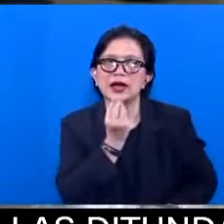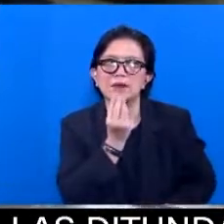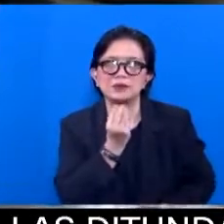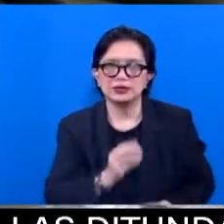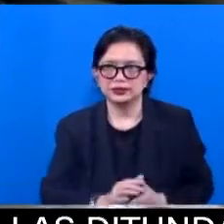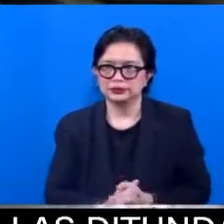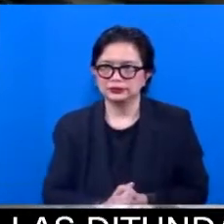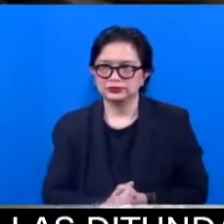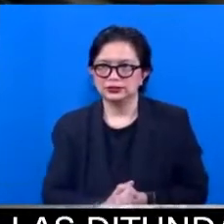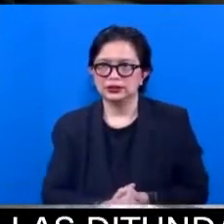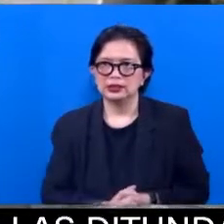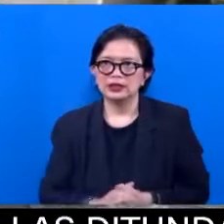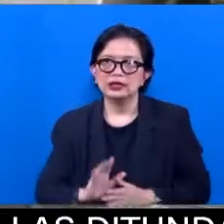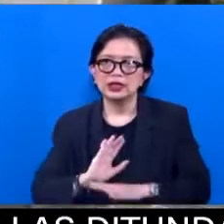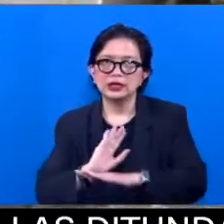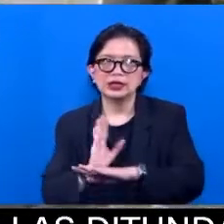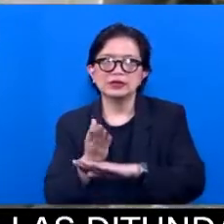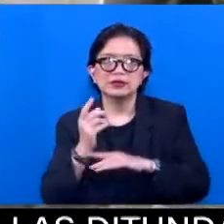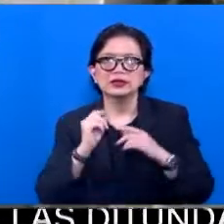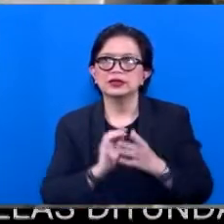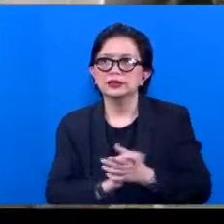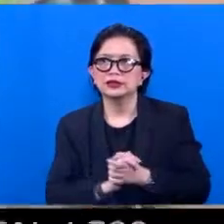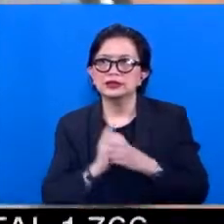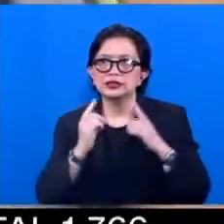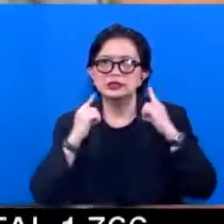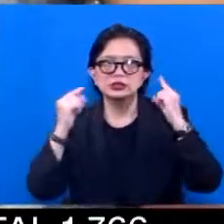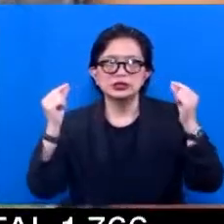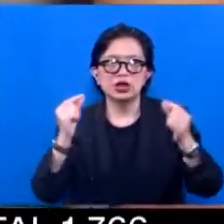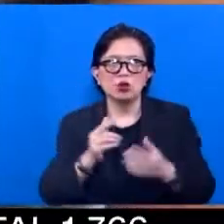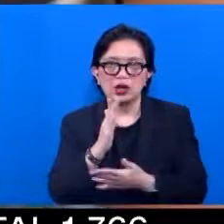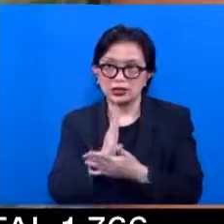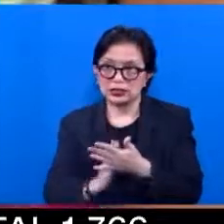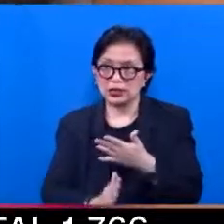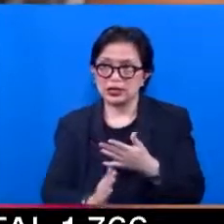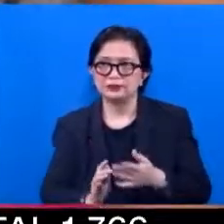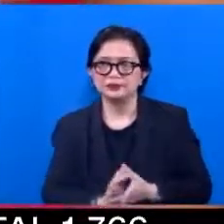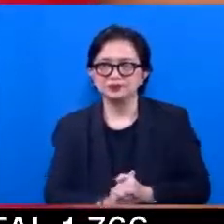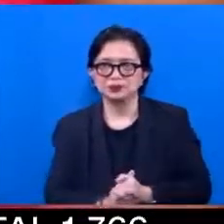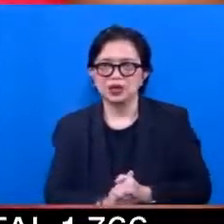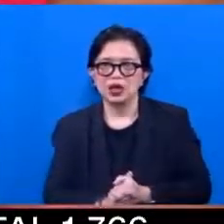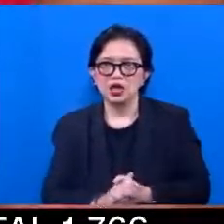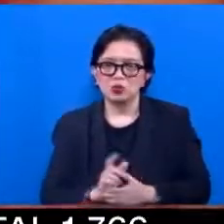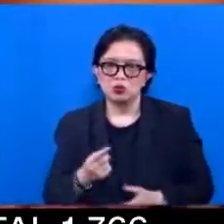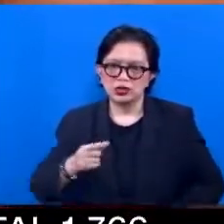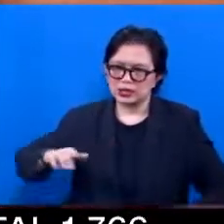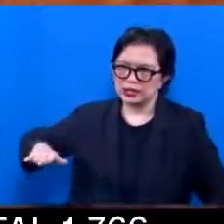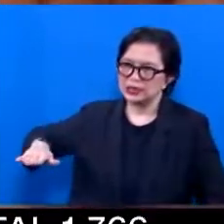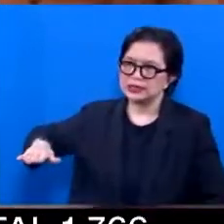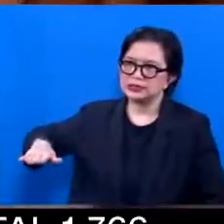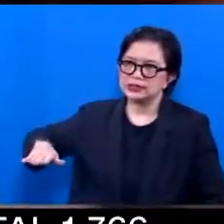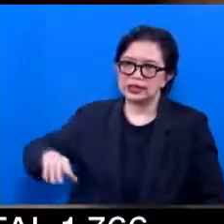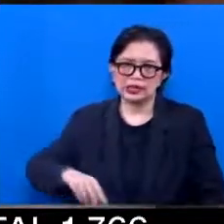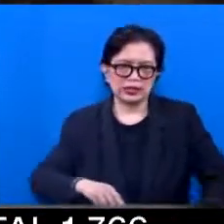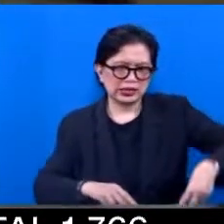Warsono, warga desa Kebocoran, Kecamatan Kedung Banteng, Banyumas, Jawa Tengah ini sejak kecil tidak memiliki kaki